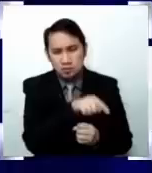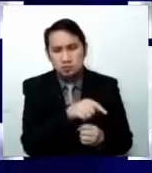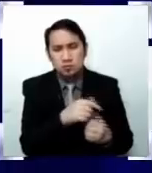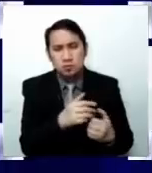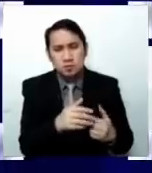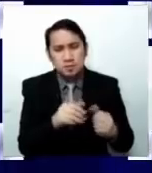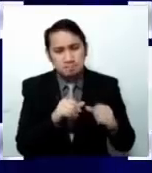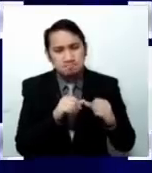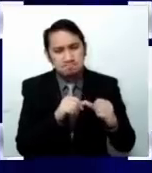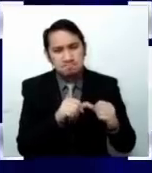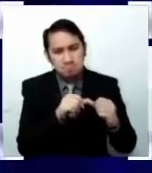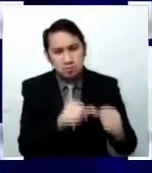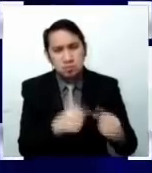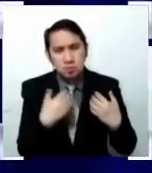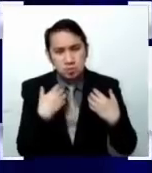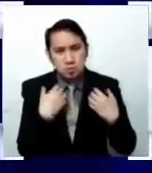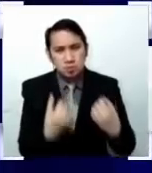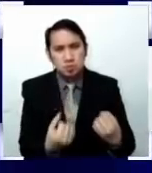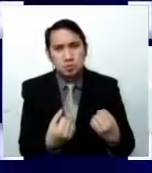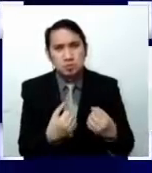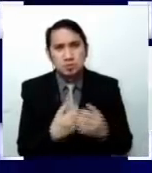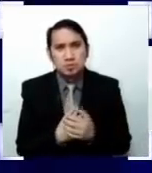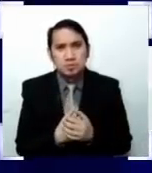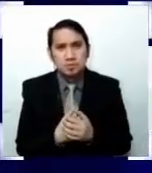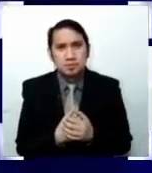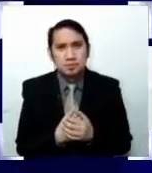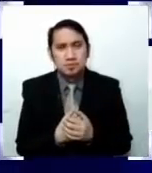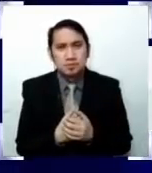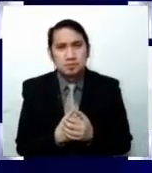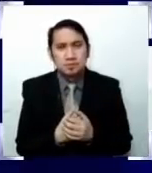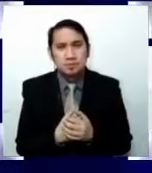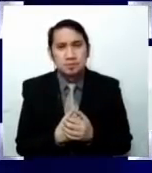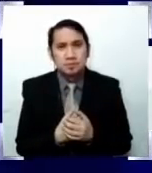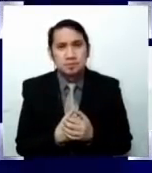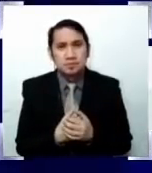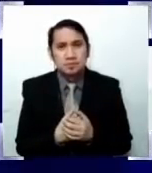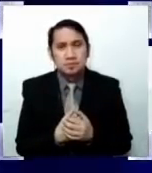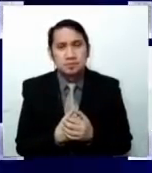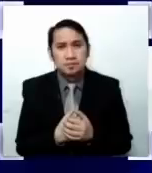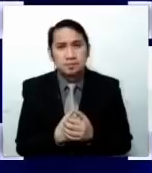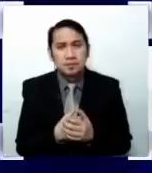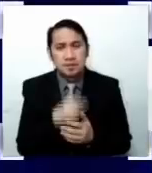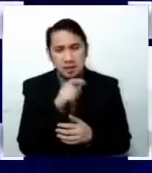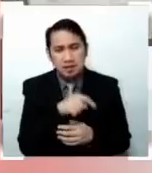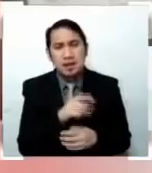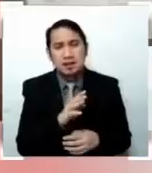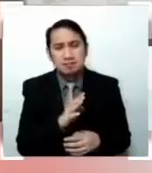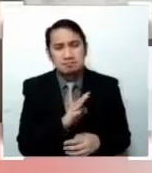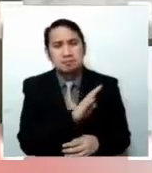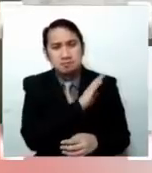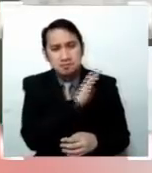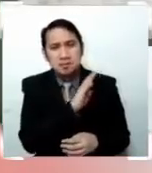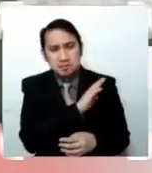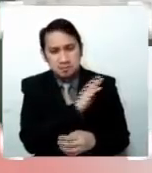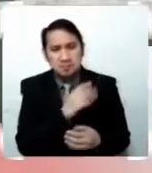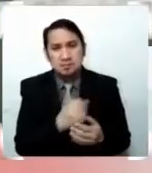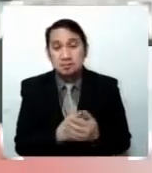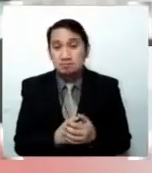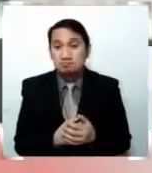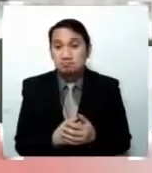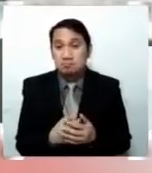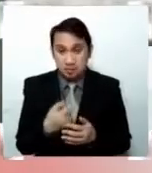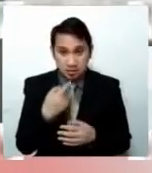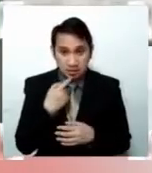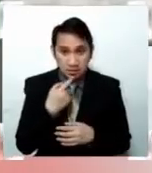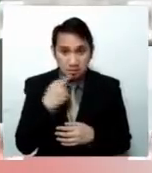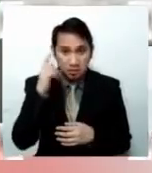na kakayanan ko din daw yung COVID. Kailangan lang ano, lakasan ko yung loob ko talaga. Sabi ng gobyerno, kulang ang